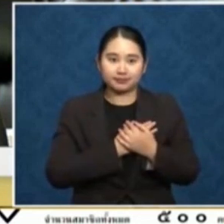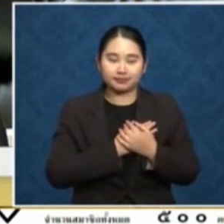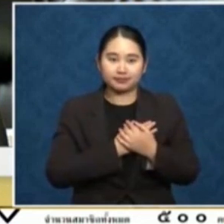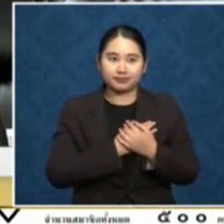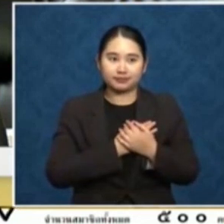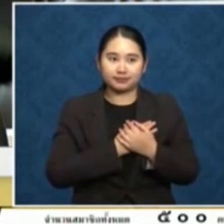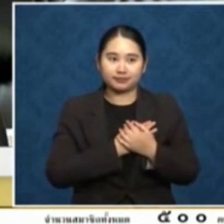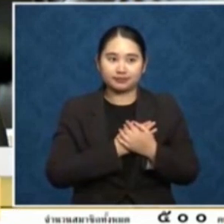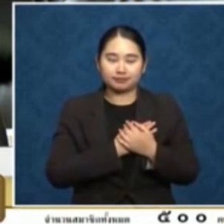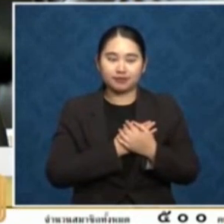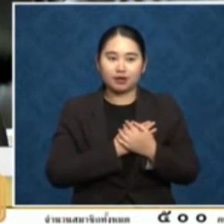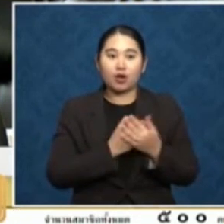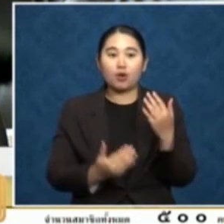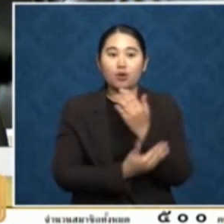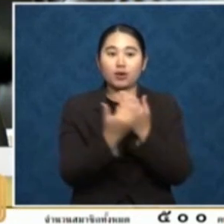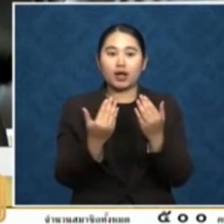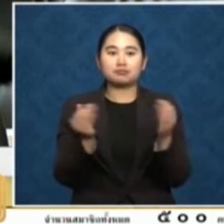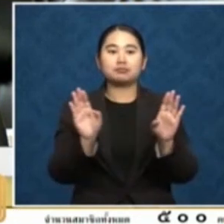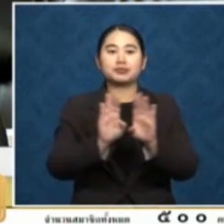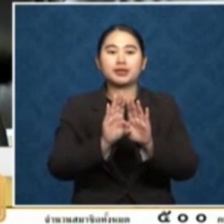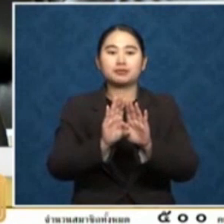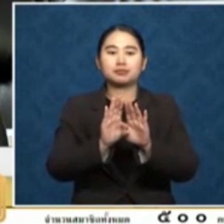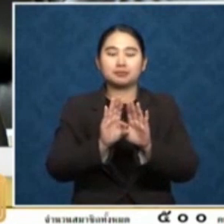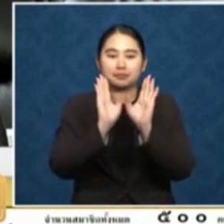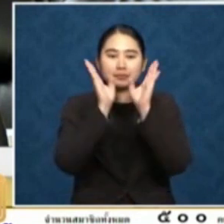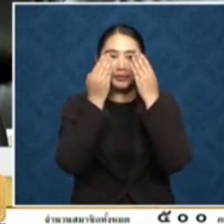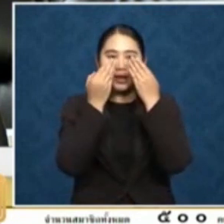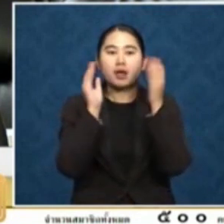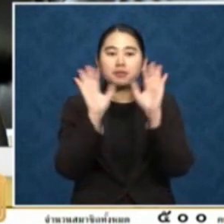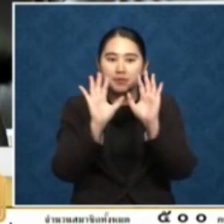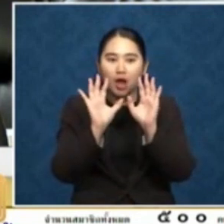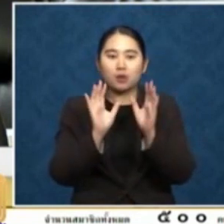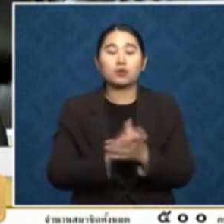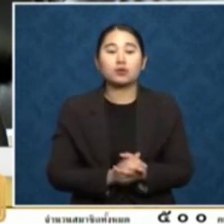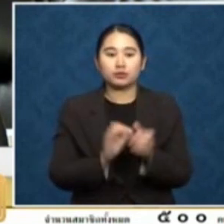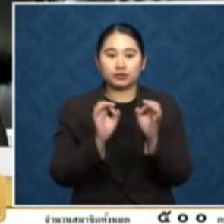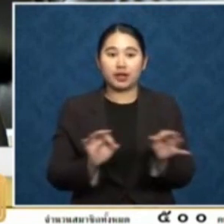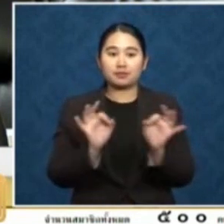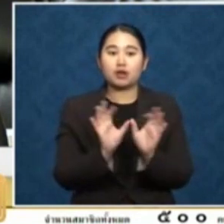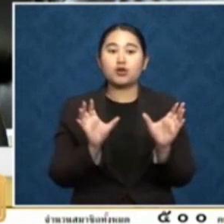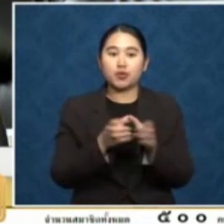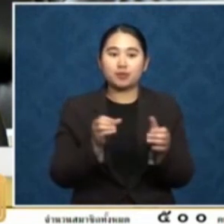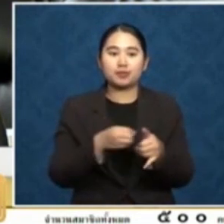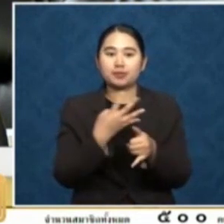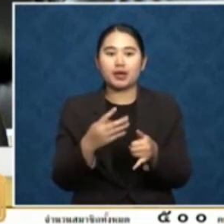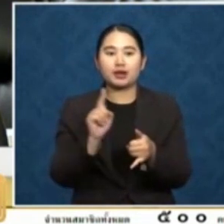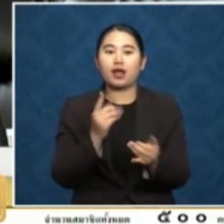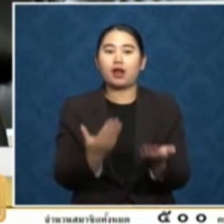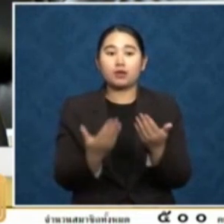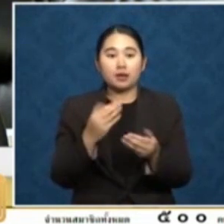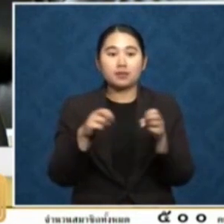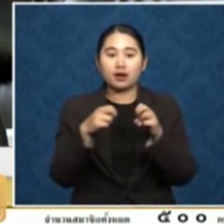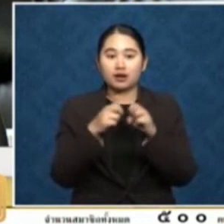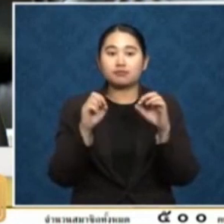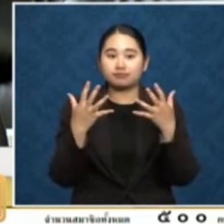รักไม่ควรถูกปิดกั้นเพราะเป็นเพียงแค่เกิดมาเป็นเพศใดเพศ